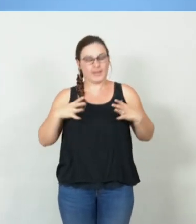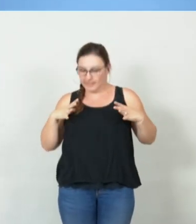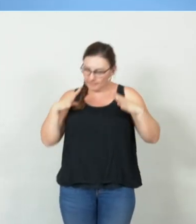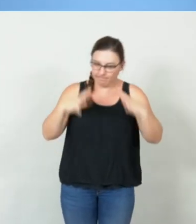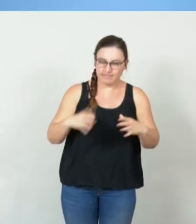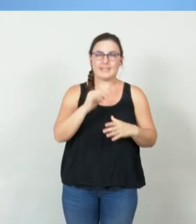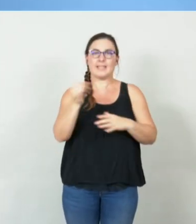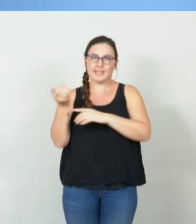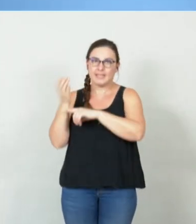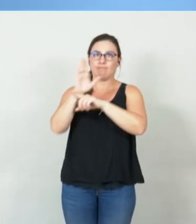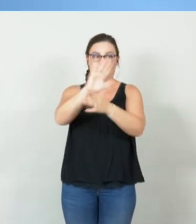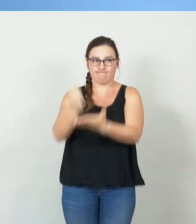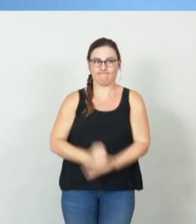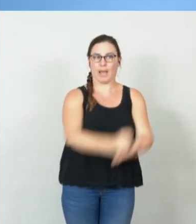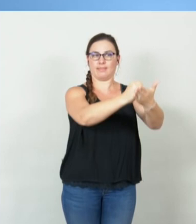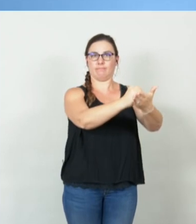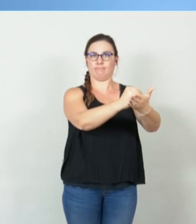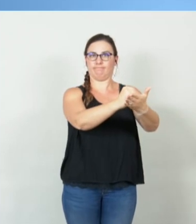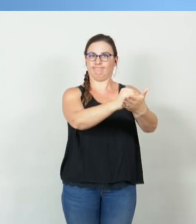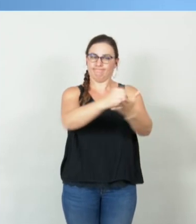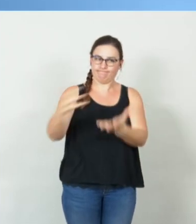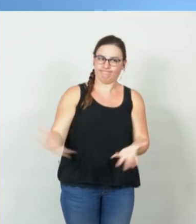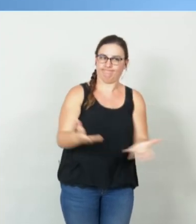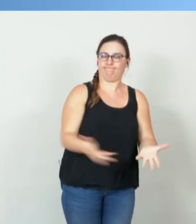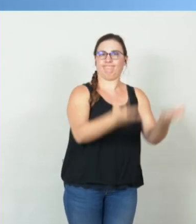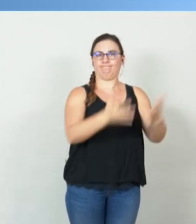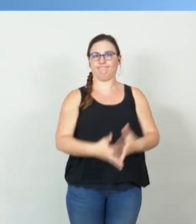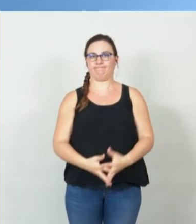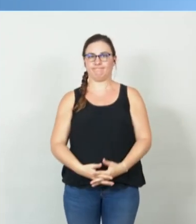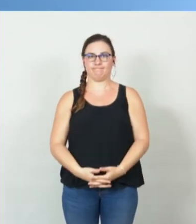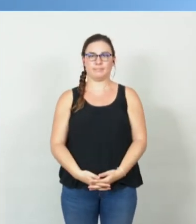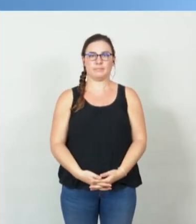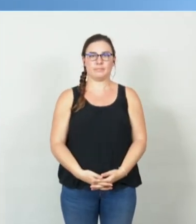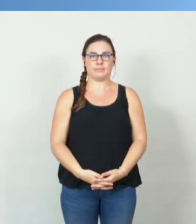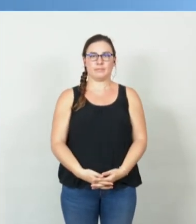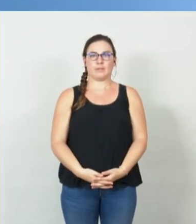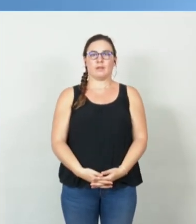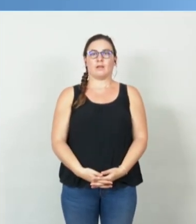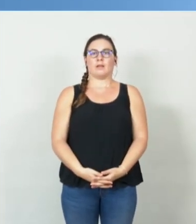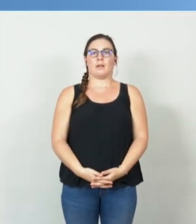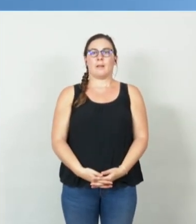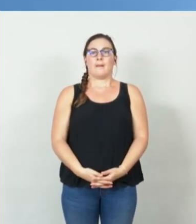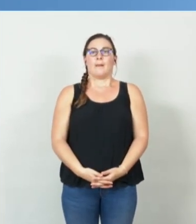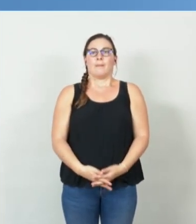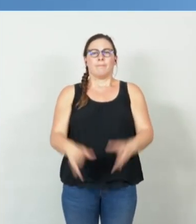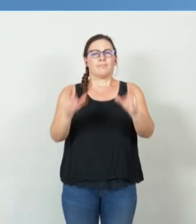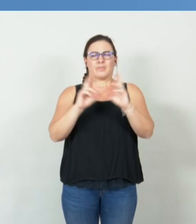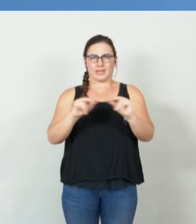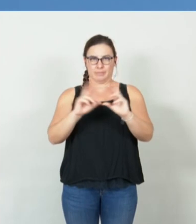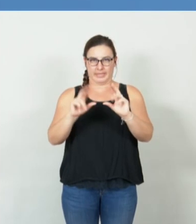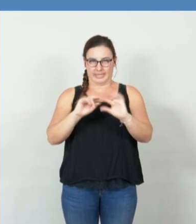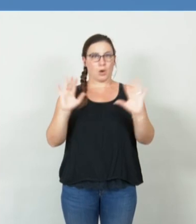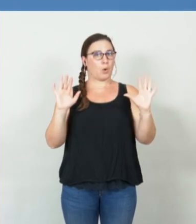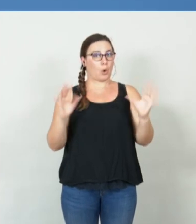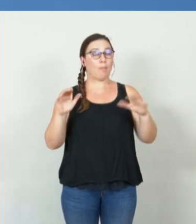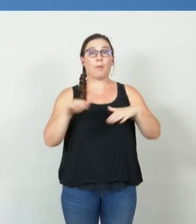les viennent au secours du désignant de quartier pour vous expliquer un petit peu comment se